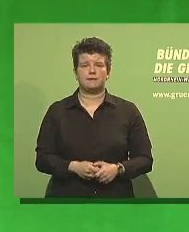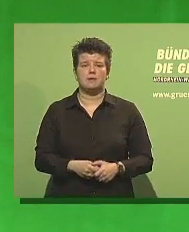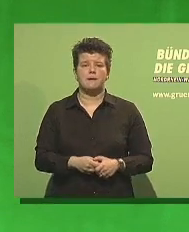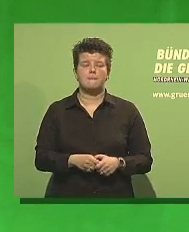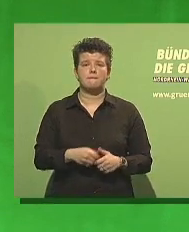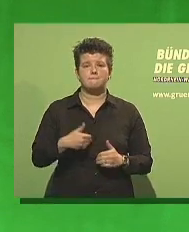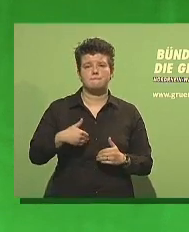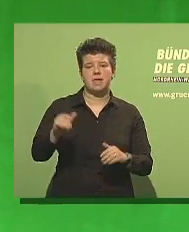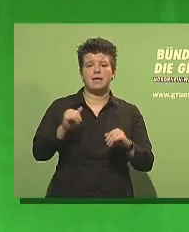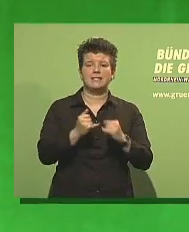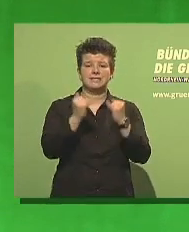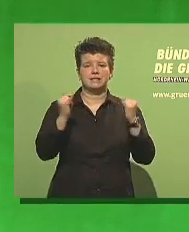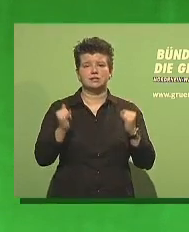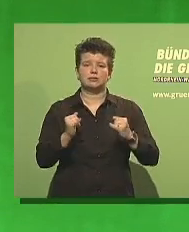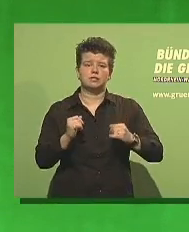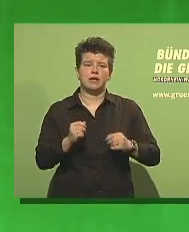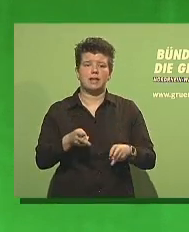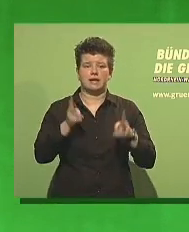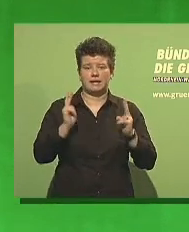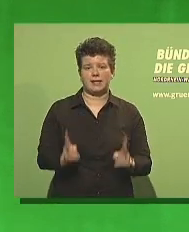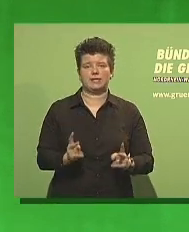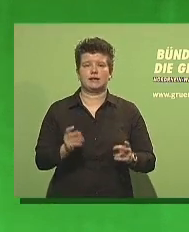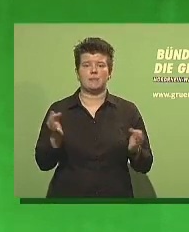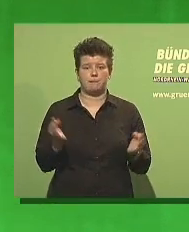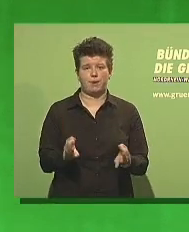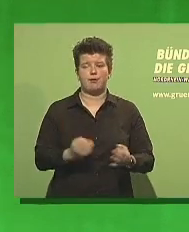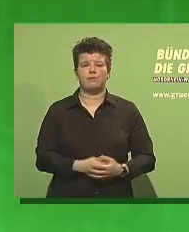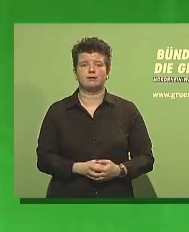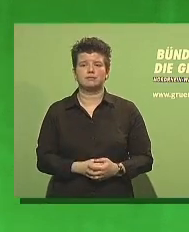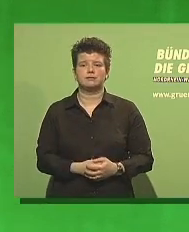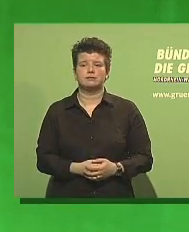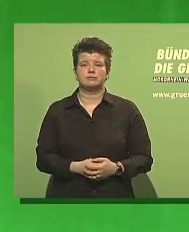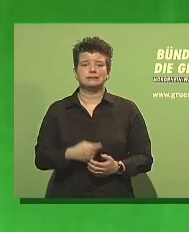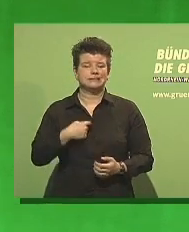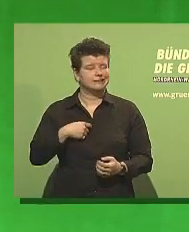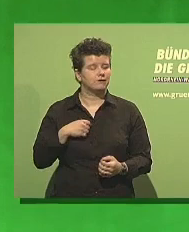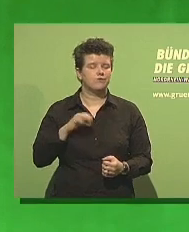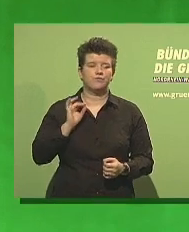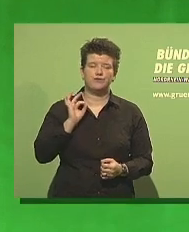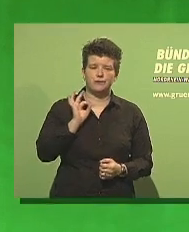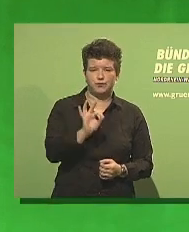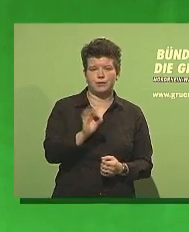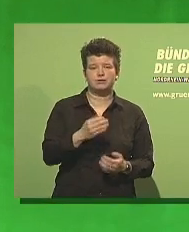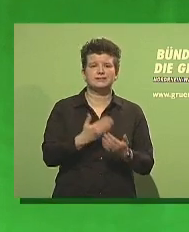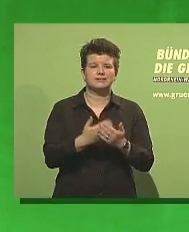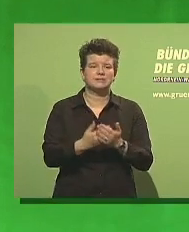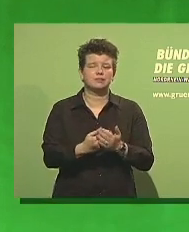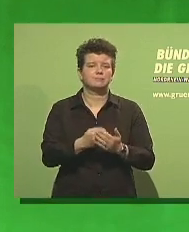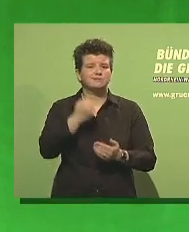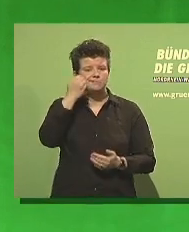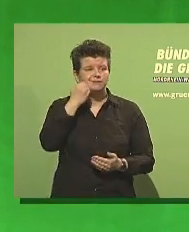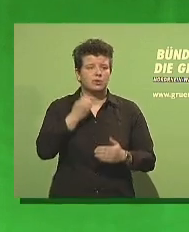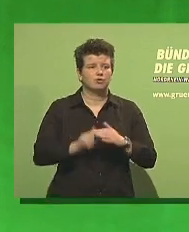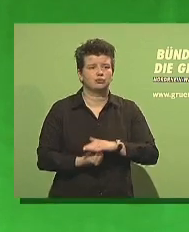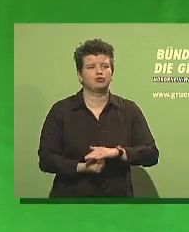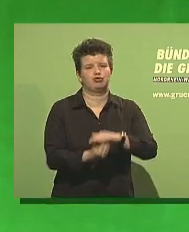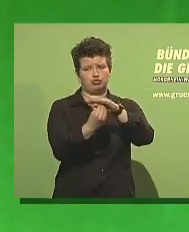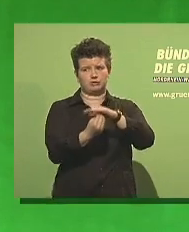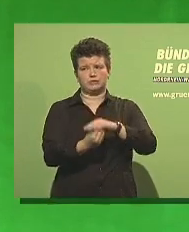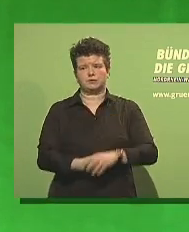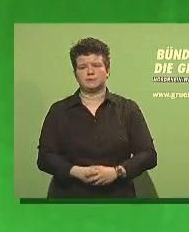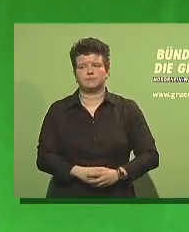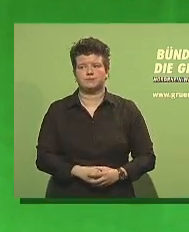Gerechtigkeit. Dafür möchte ich ganz besonders kämpfen. Dafür bitte ich um eure Stimme. Danke.